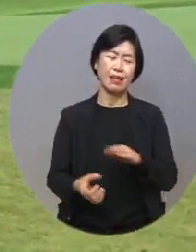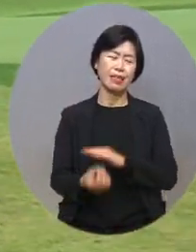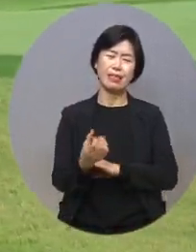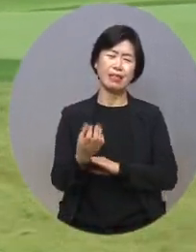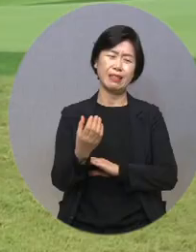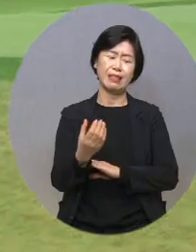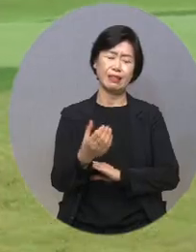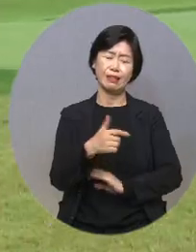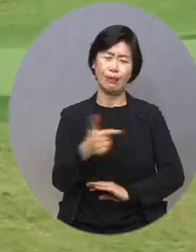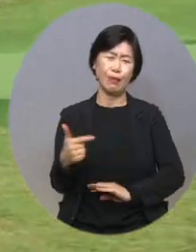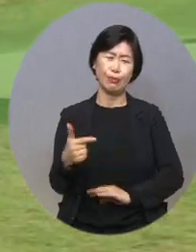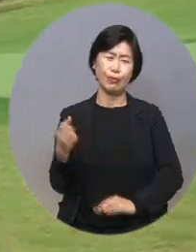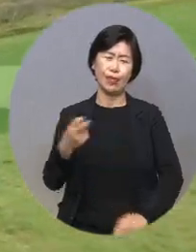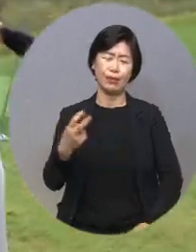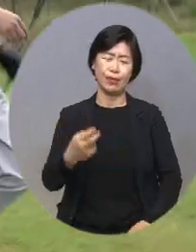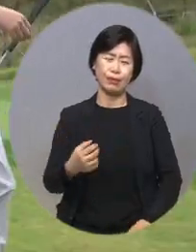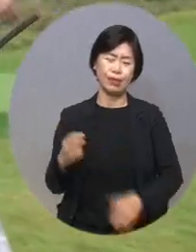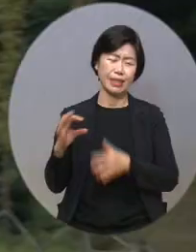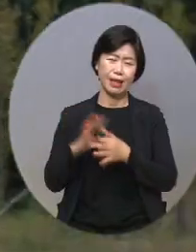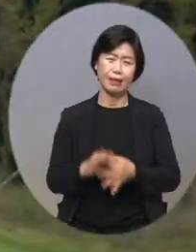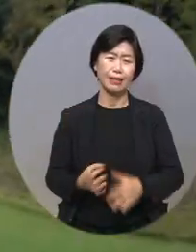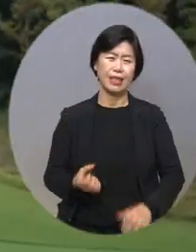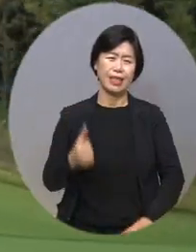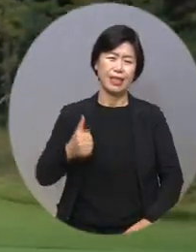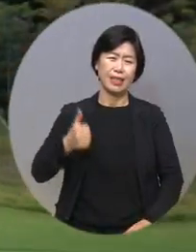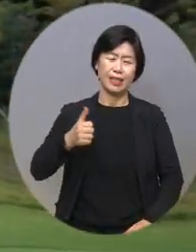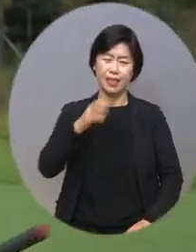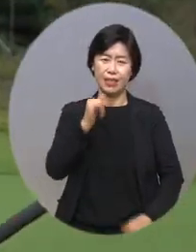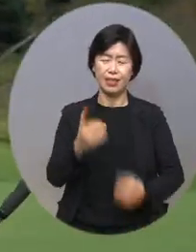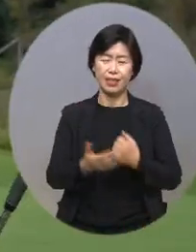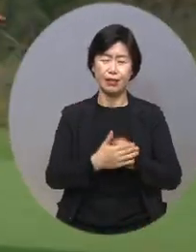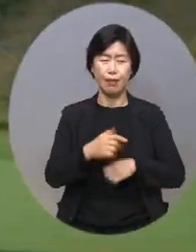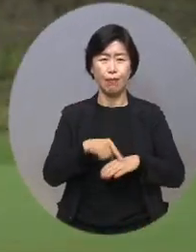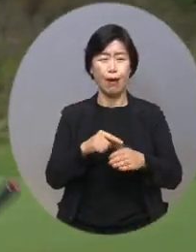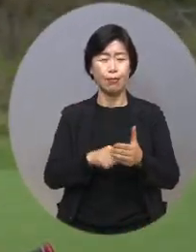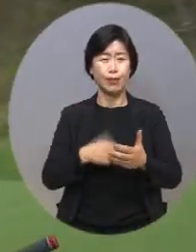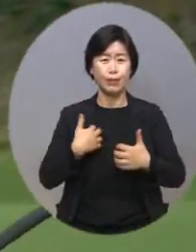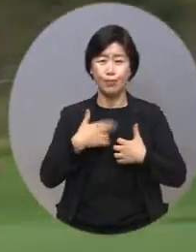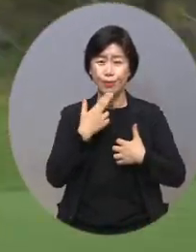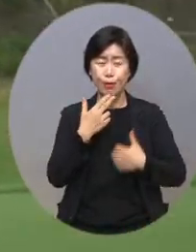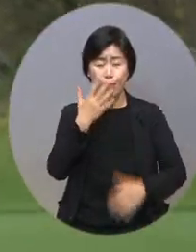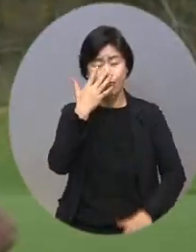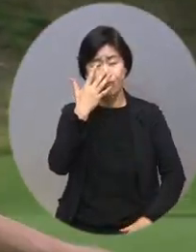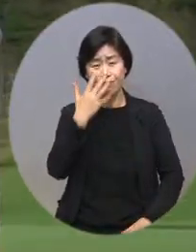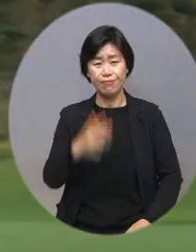이기니까. 마음이 덤, 너무 편해. 덤덤해, 덤덤해. 덤덤해.